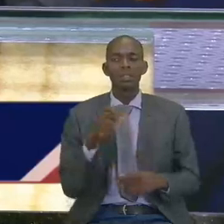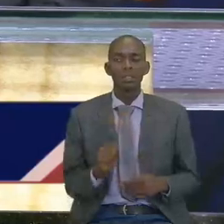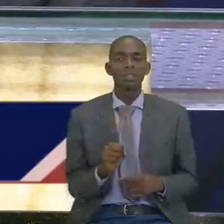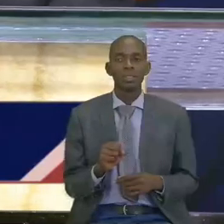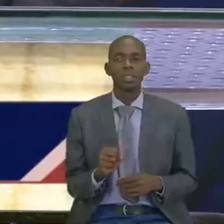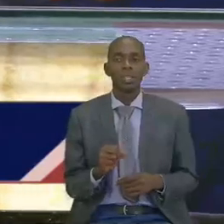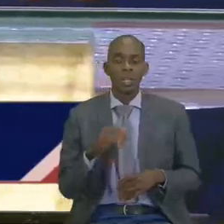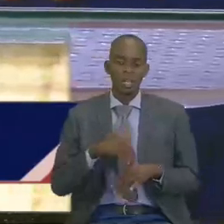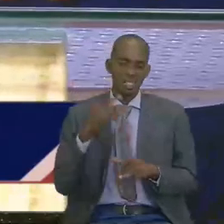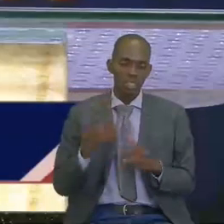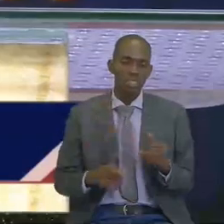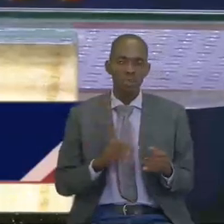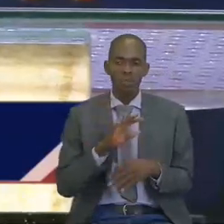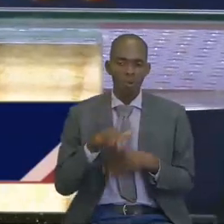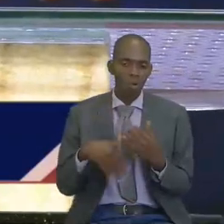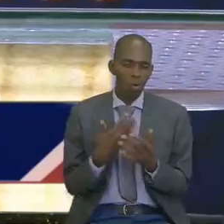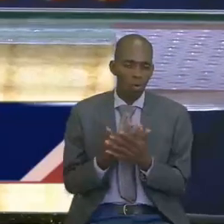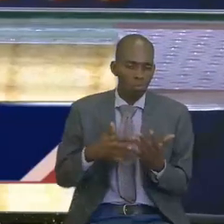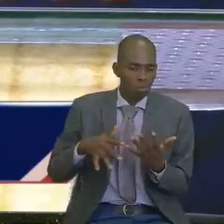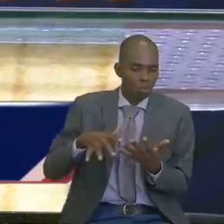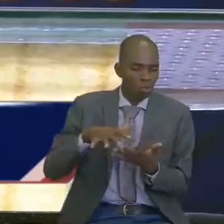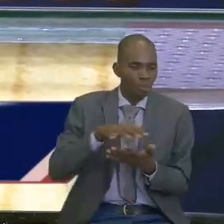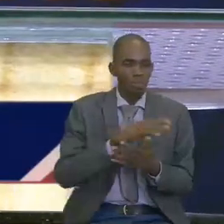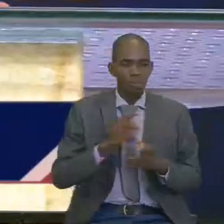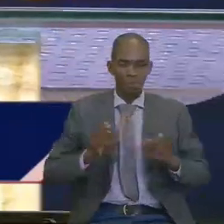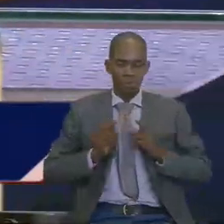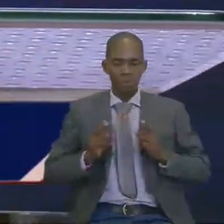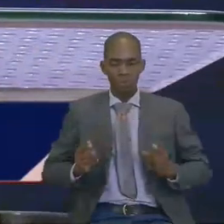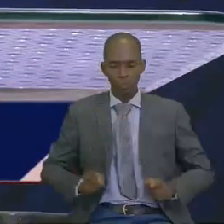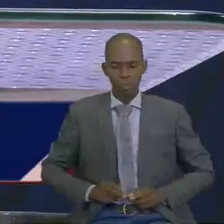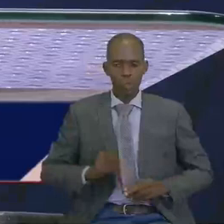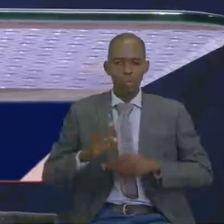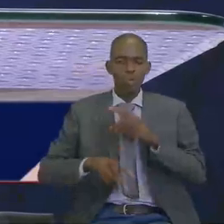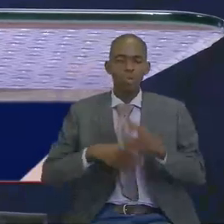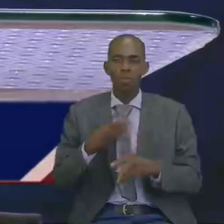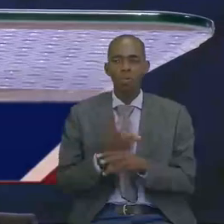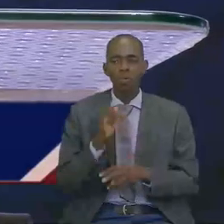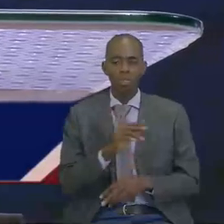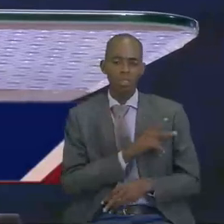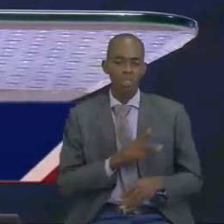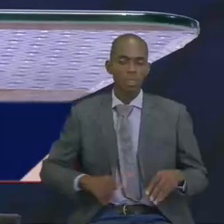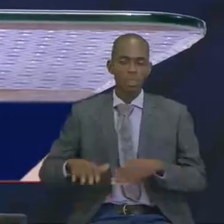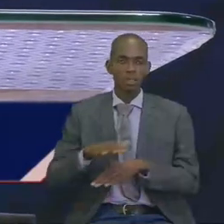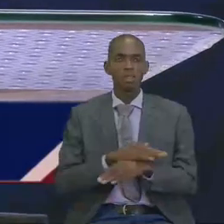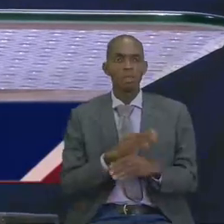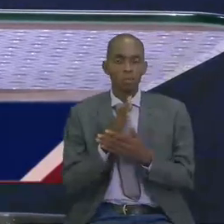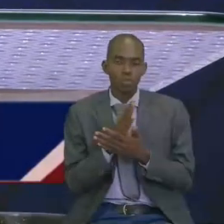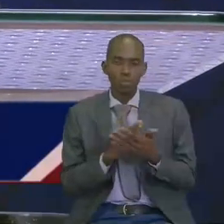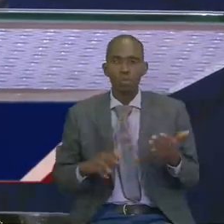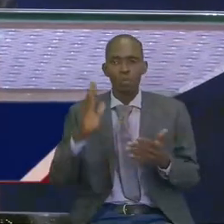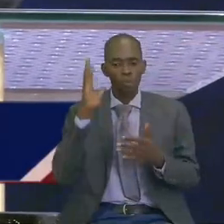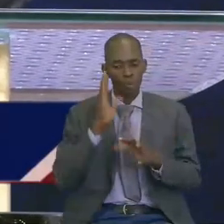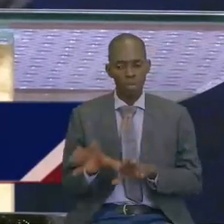dans les derniers jours, à la fin de tous les royaumes païens, les royaumes des nations,